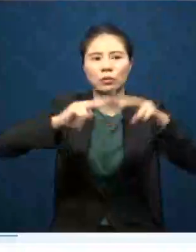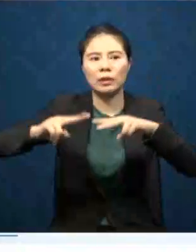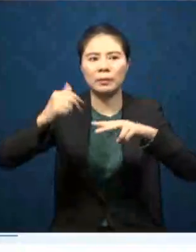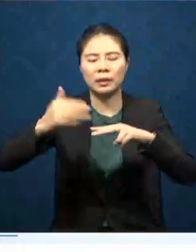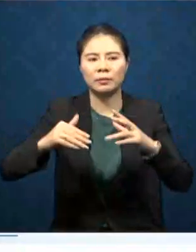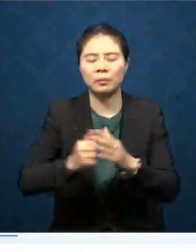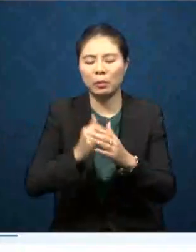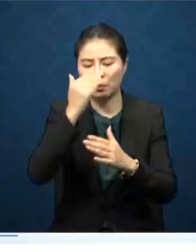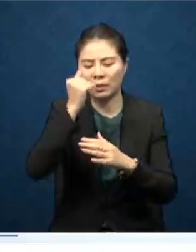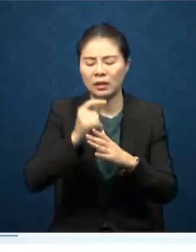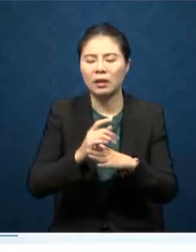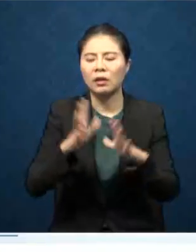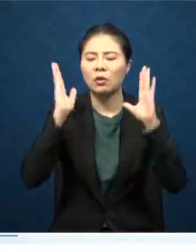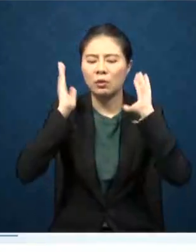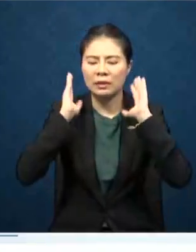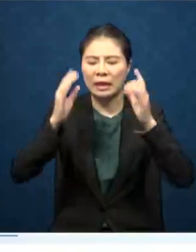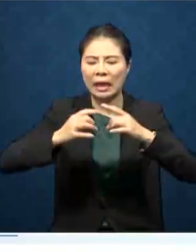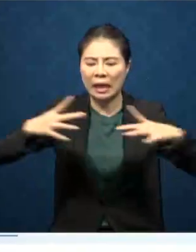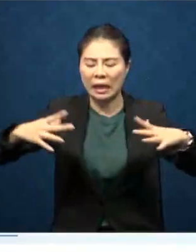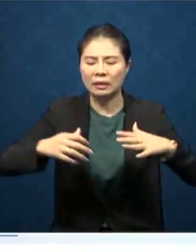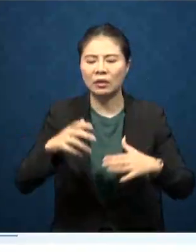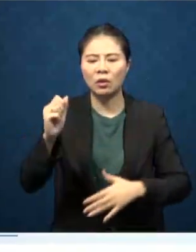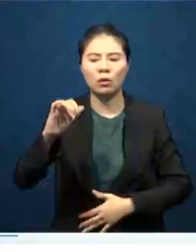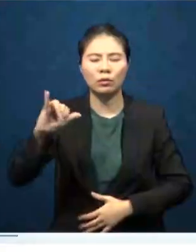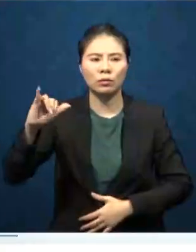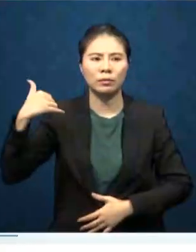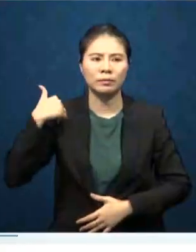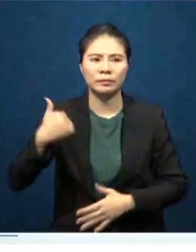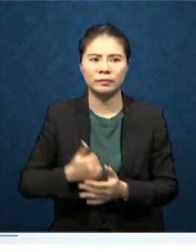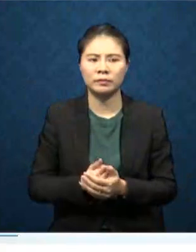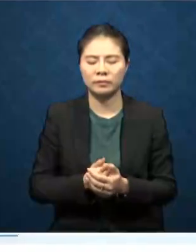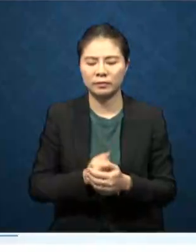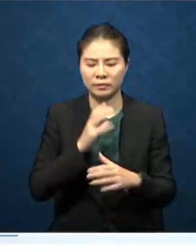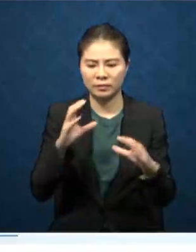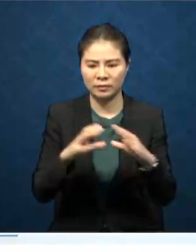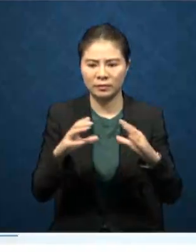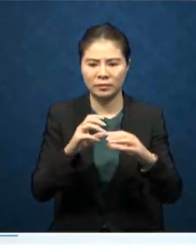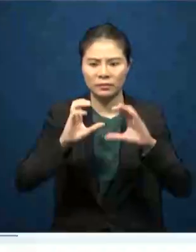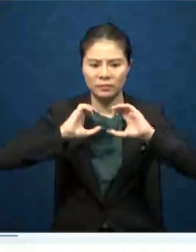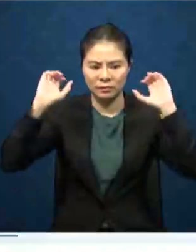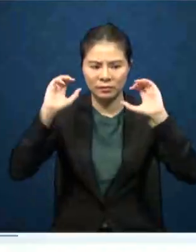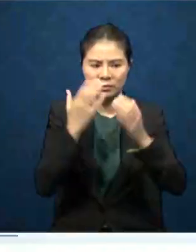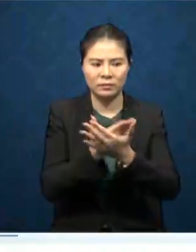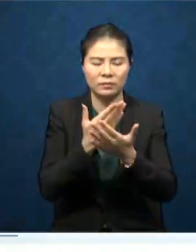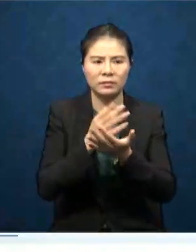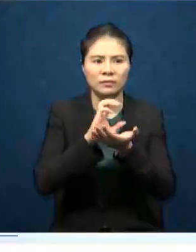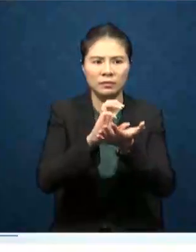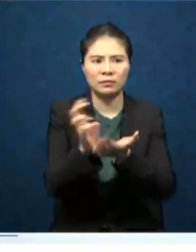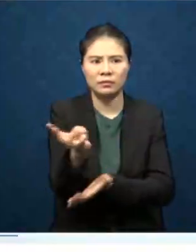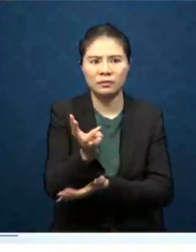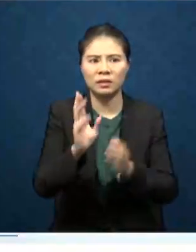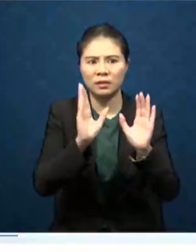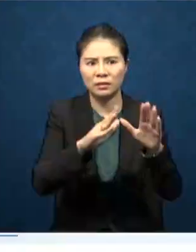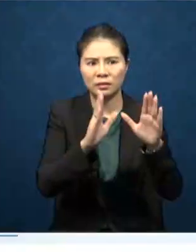ที่ขัดกับหลักของอยเขาทำได้ครับนเป็นศูนราชการด้วยแล้วก็ใช้เงินน้อยกับพวกท่านด้วยก็ฝากกลับเรียนไว้